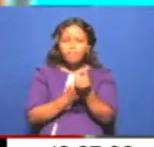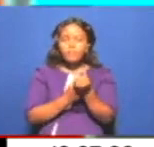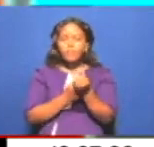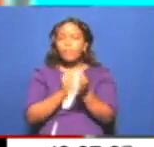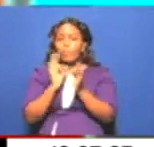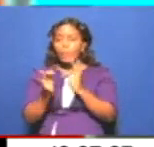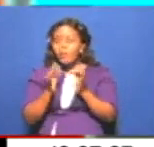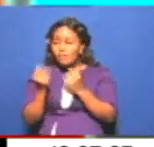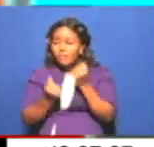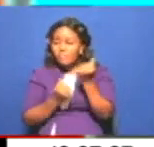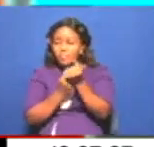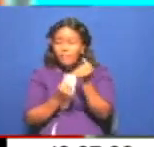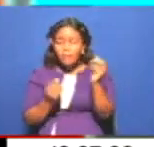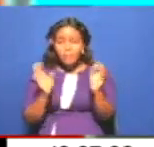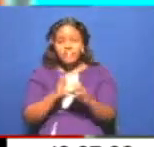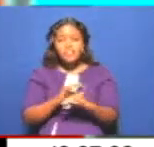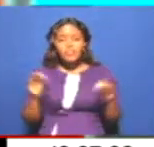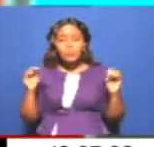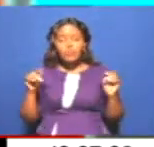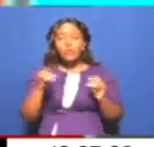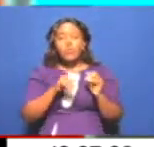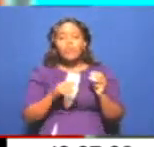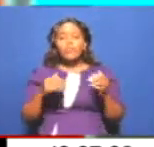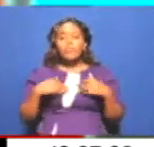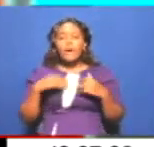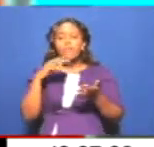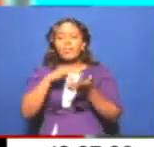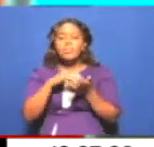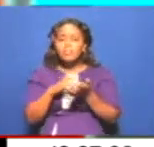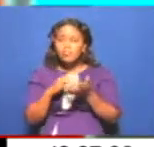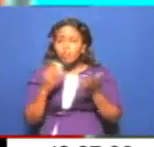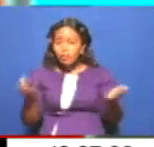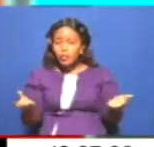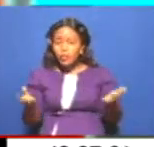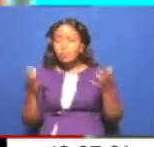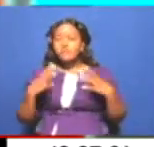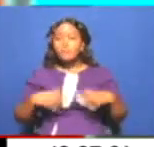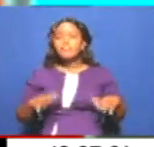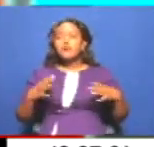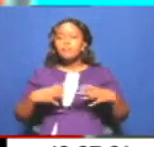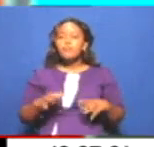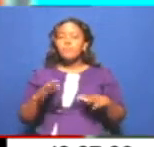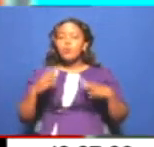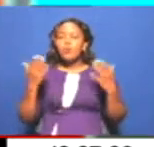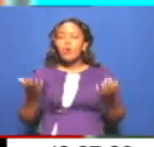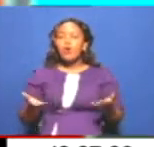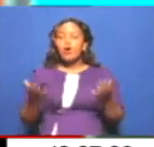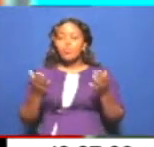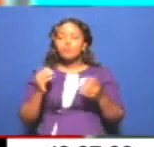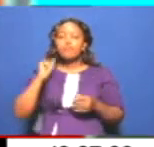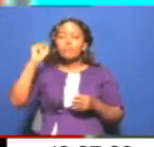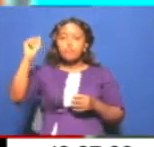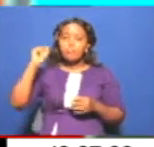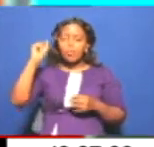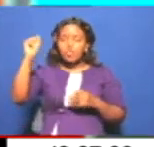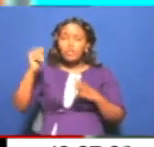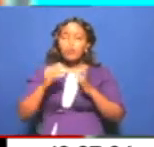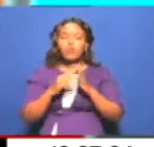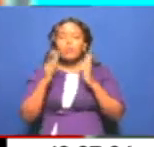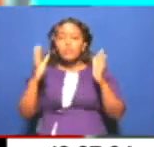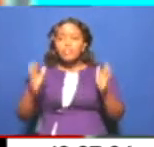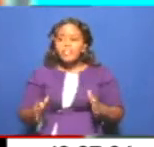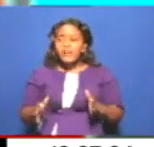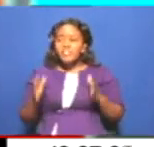support, then we will have a situation where wananchi ama pengine hao viongozi wetu wa kisiasa wataenda waje